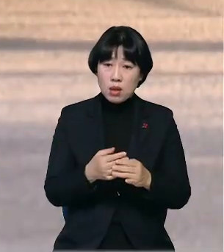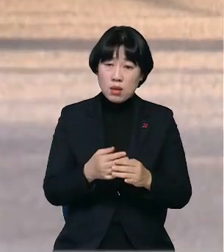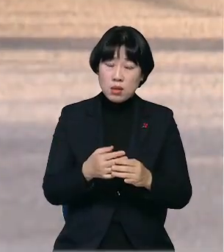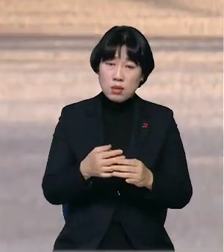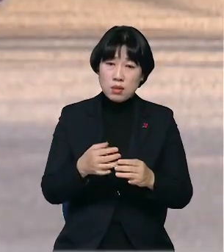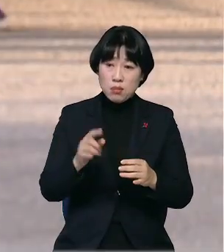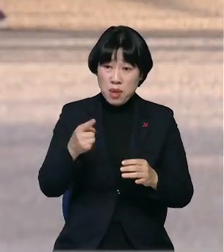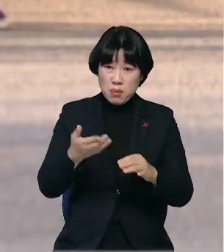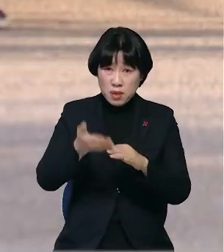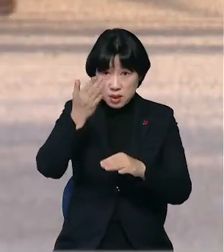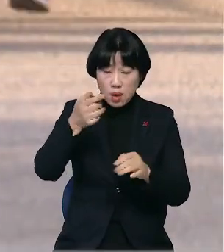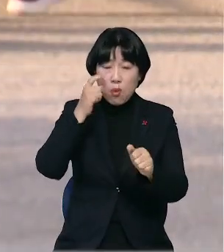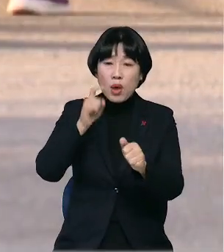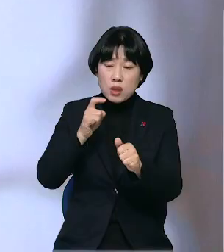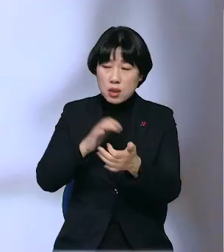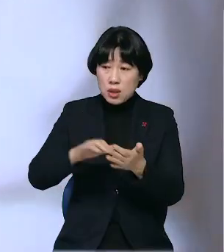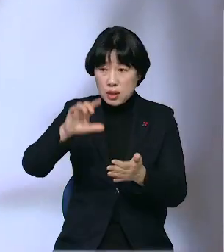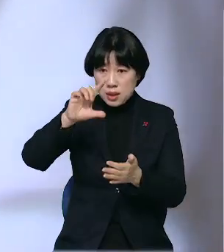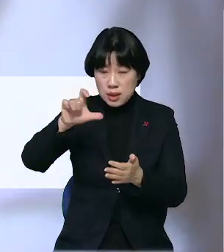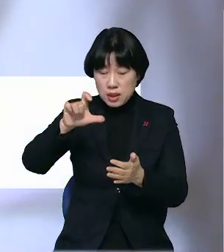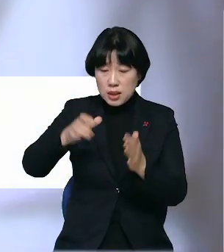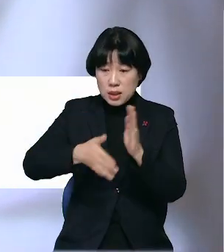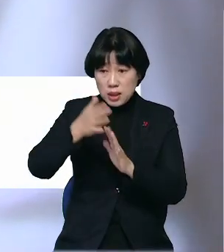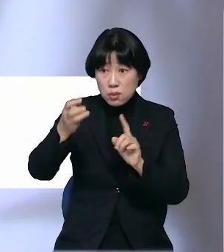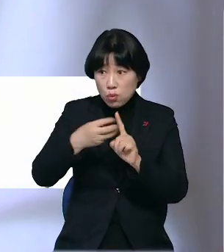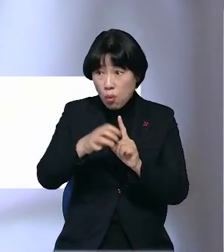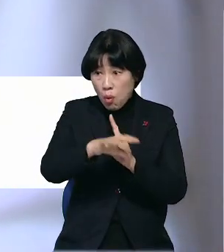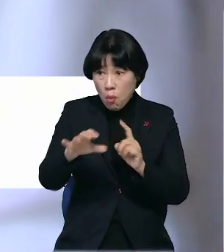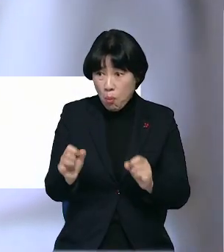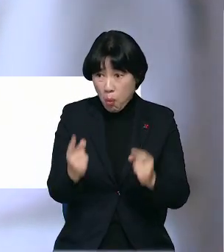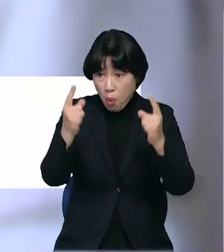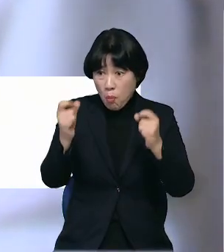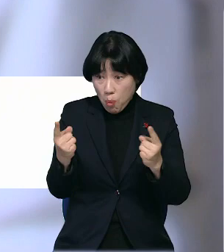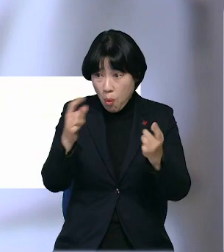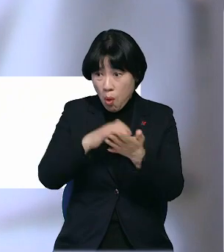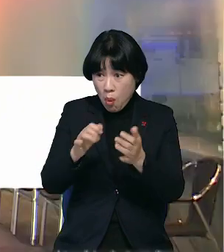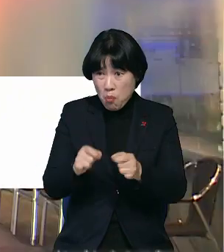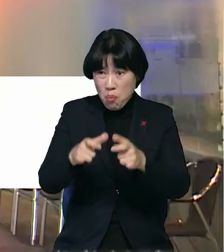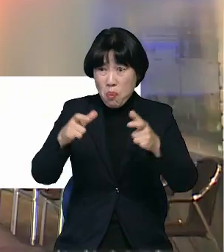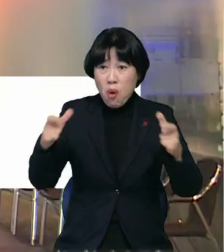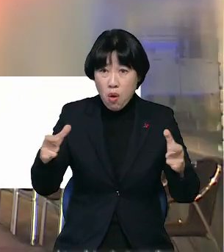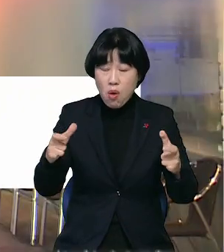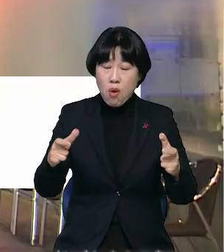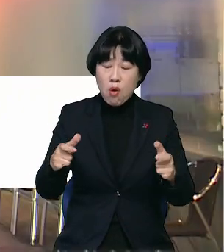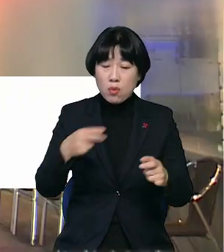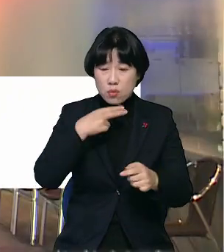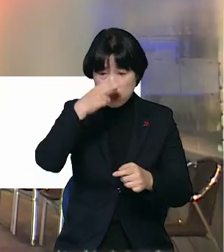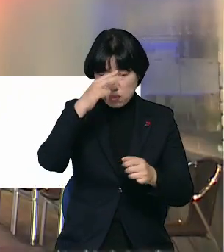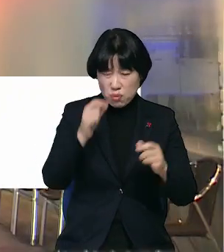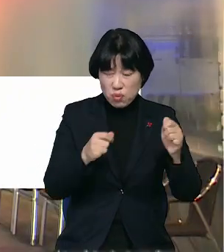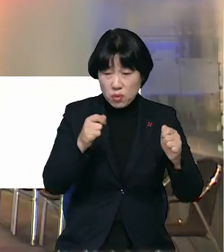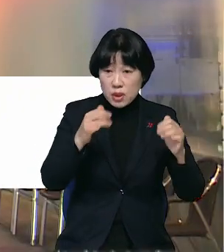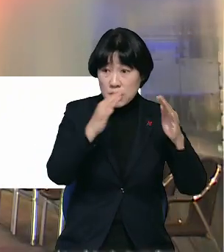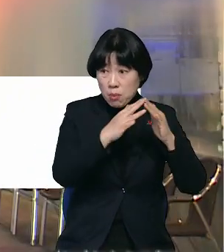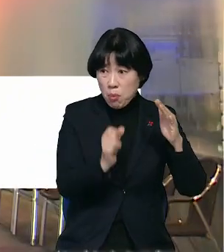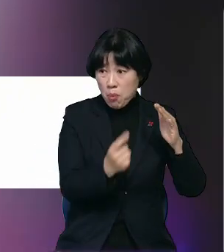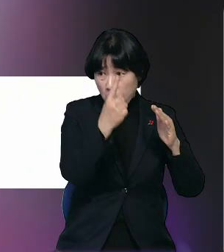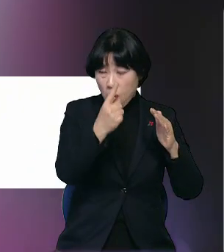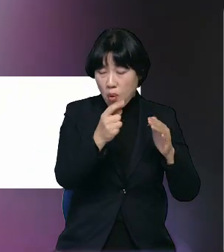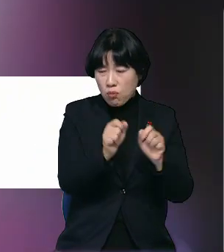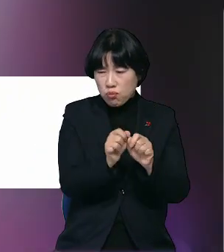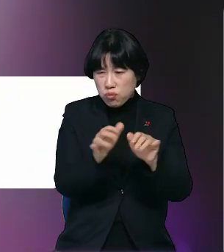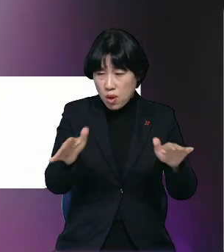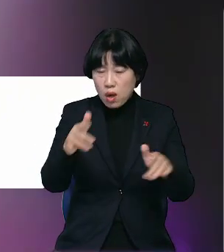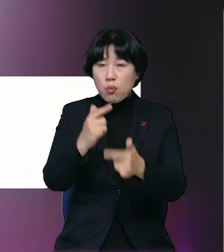발생하고 있습니다. 15개 시군에서 확진자가 동시다발로 나오고 있는 가운데 유흥업소발 감염이 계속되고 있는